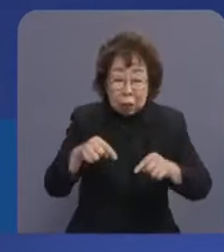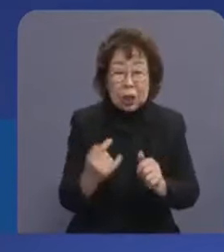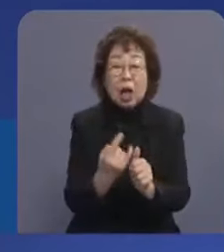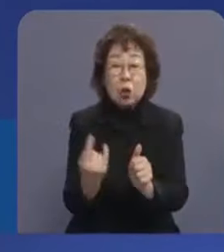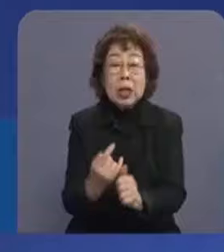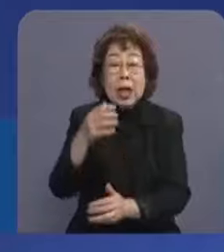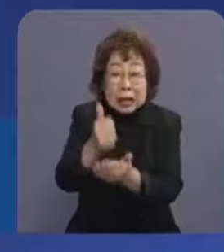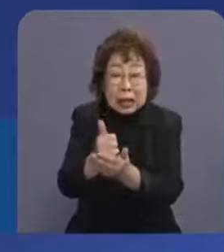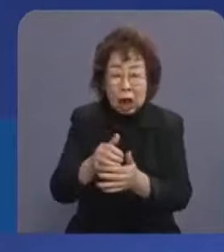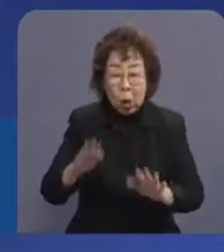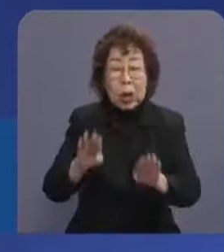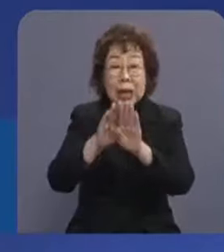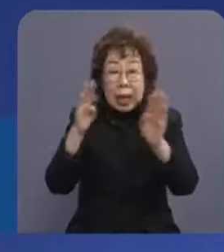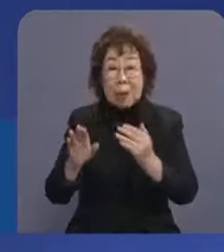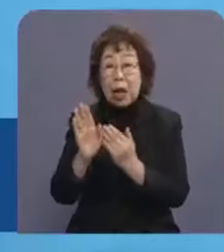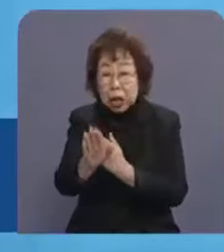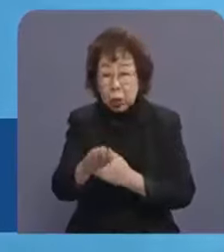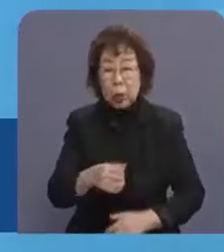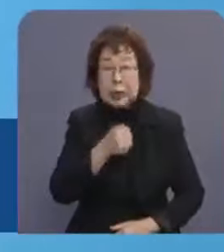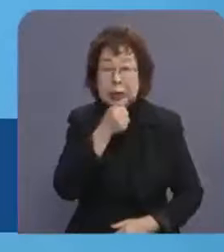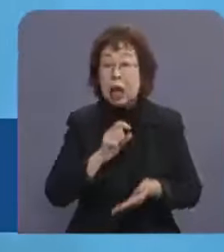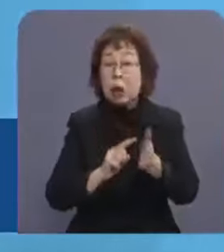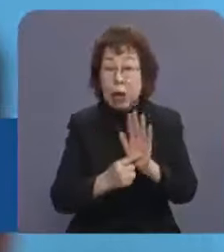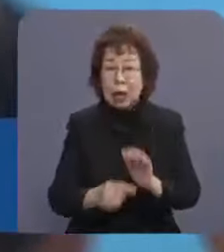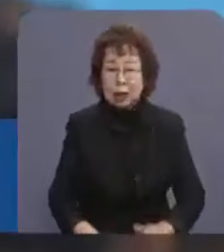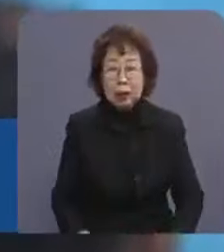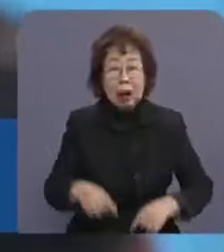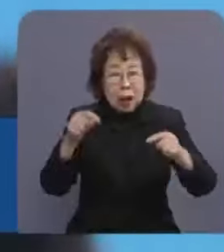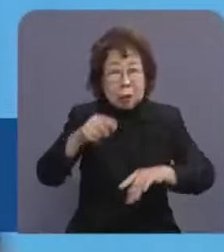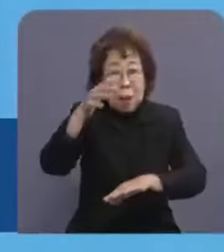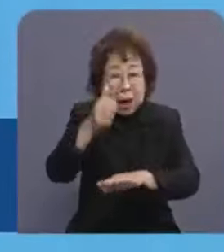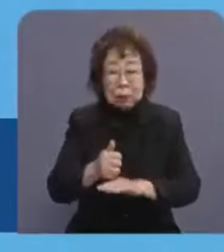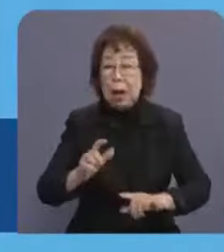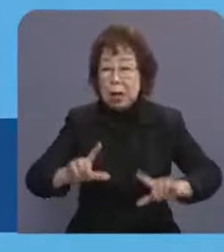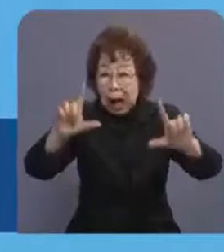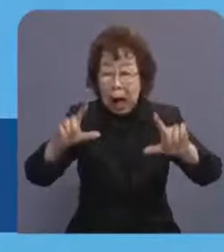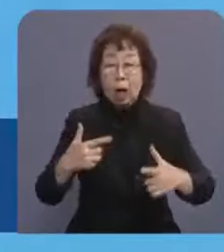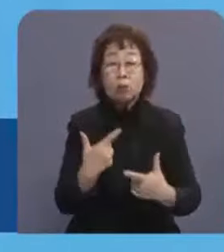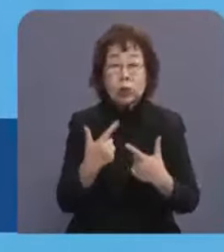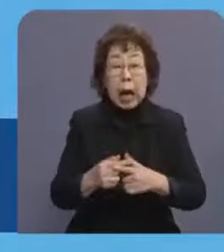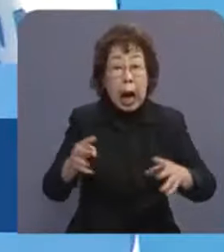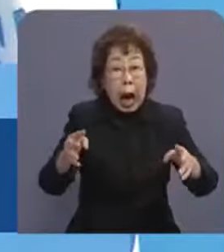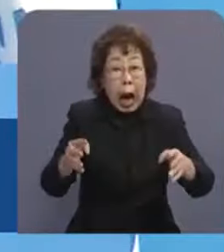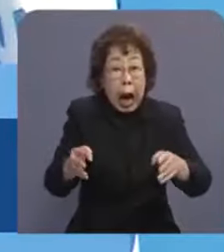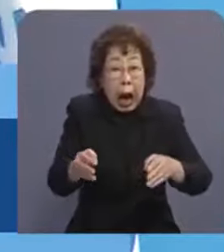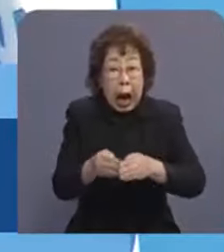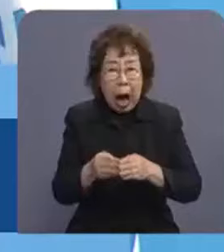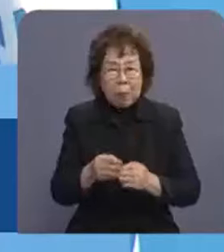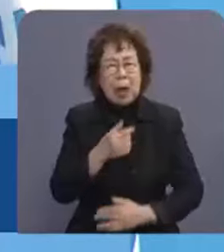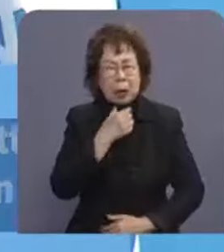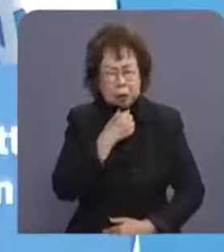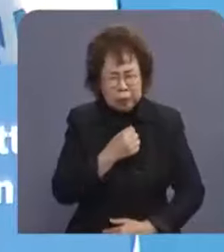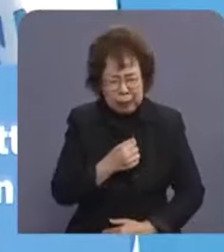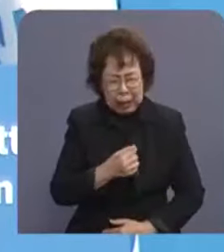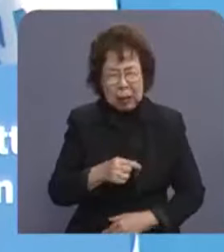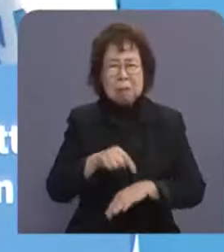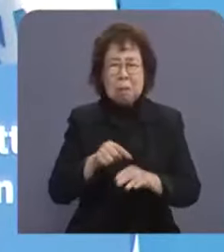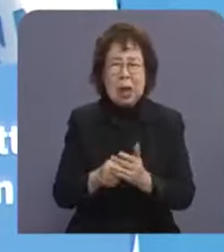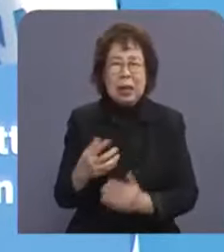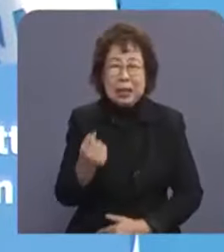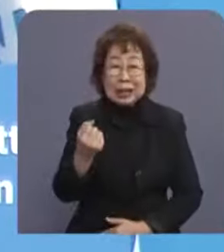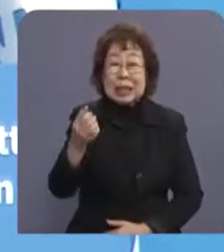의장은 오늘 개막 직후에 열린 기자 회견에서 협상 마지막날 부산에서 합의가 이루어질 것으로 자신한다 이렇게 말을